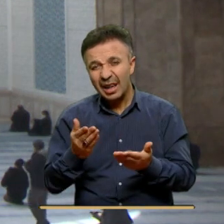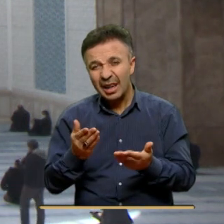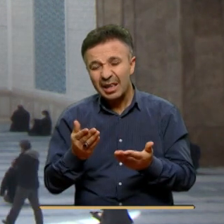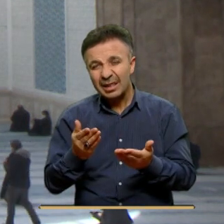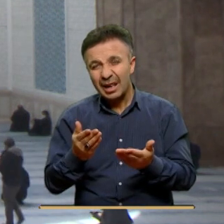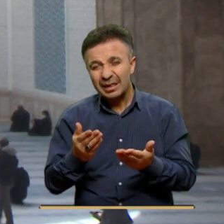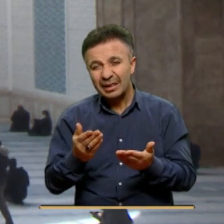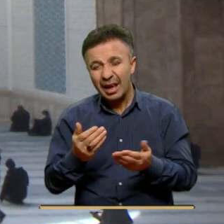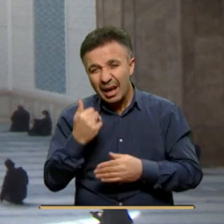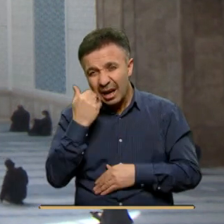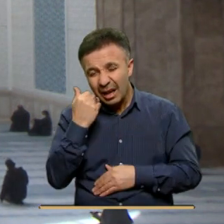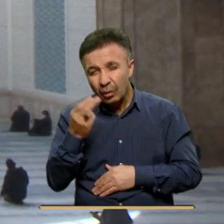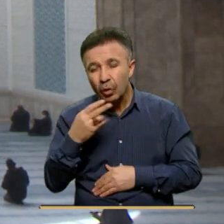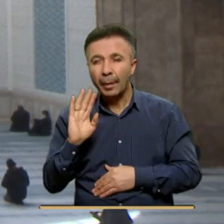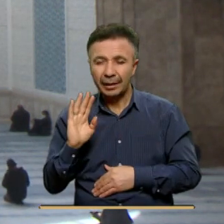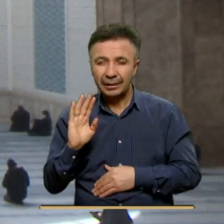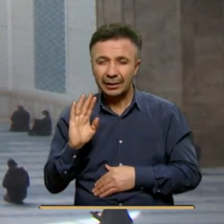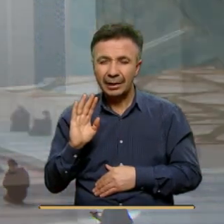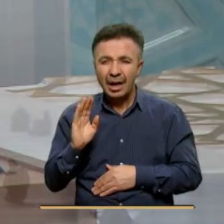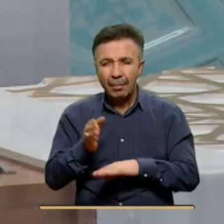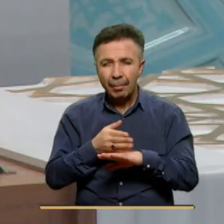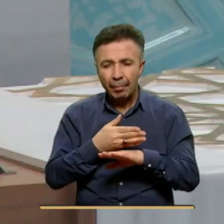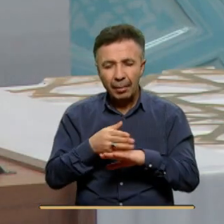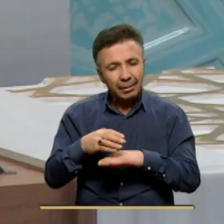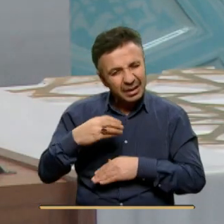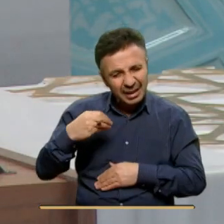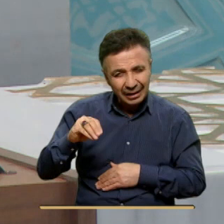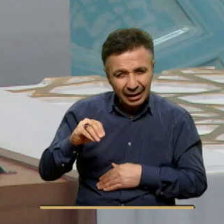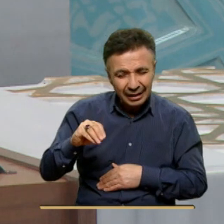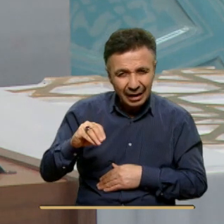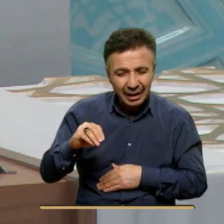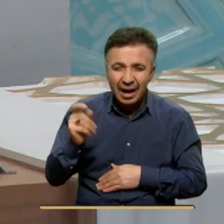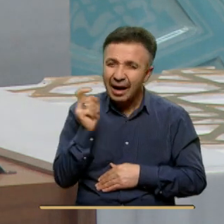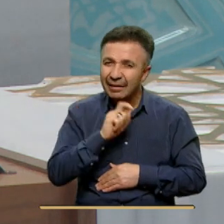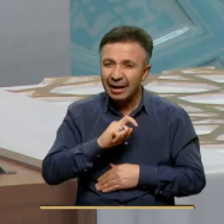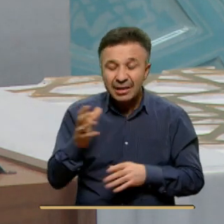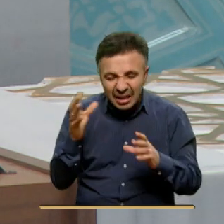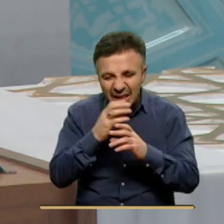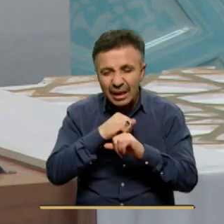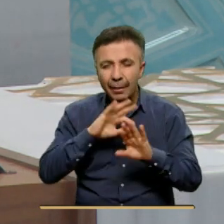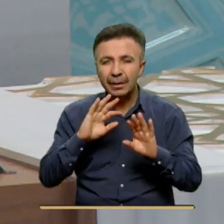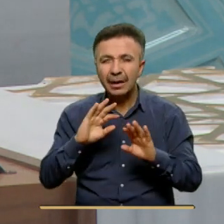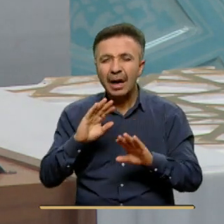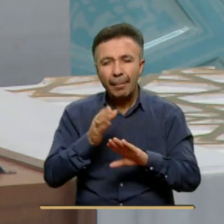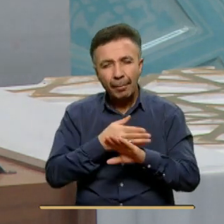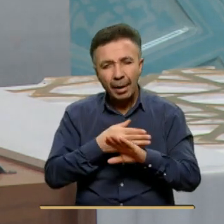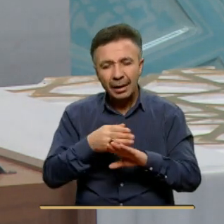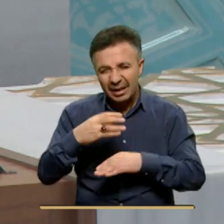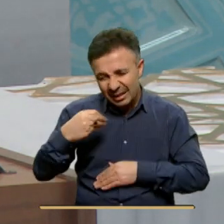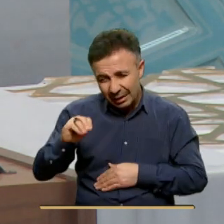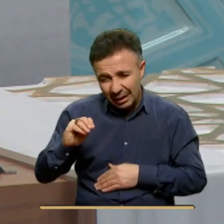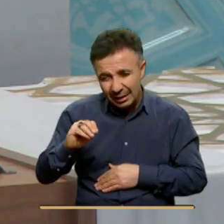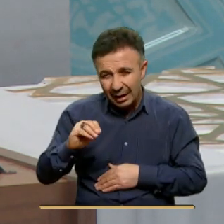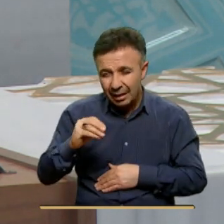satarken kusurunu gizlememektir. Malını satarken yemin etmemektir.